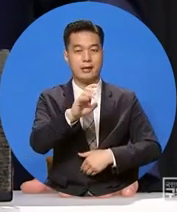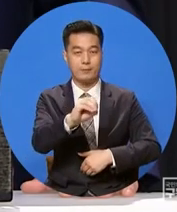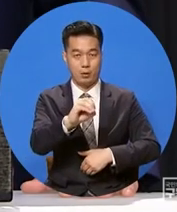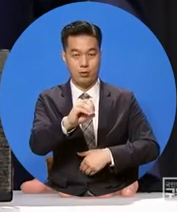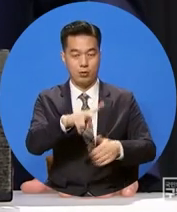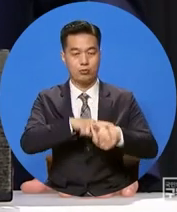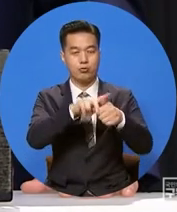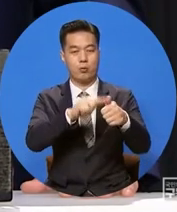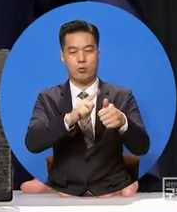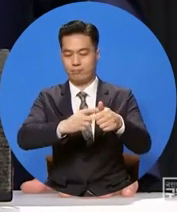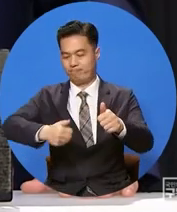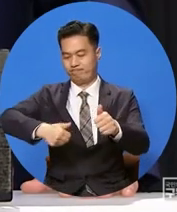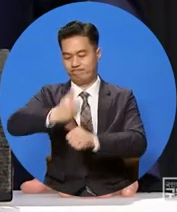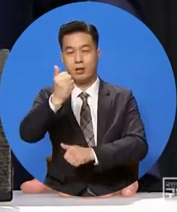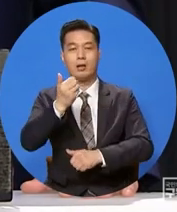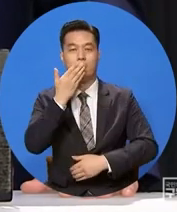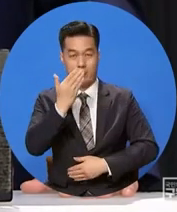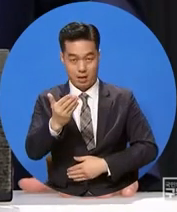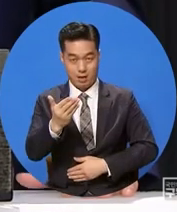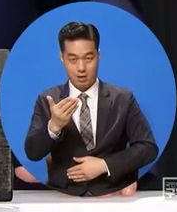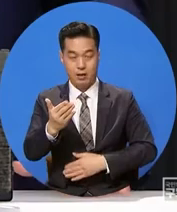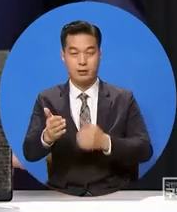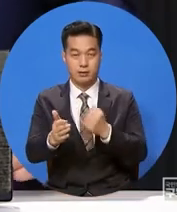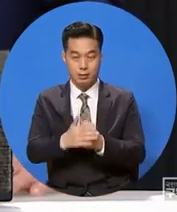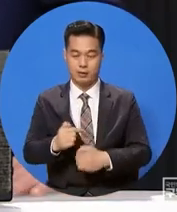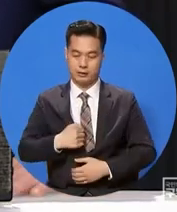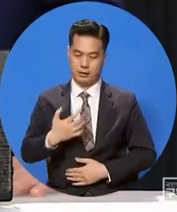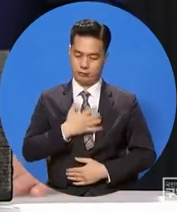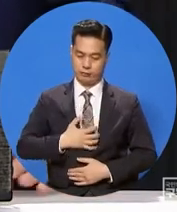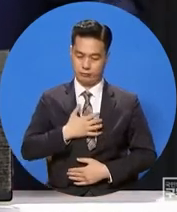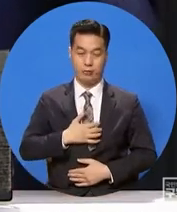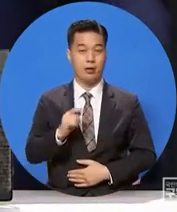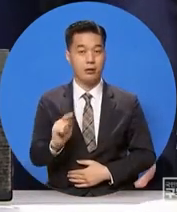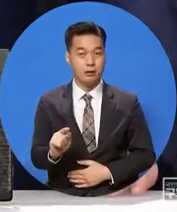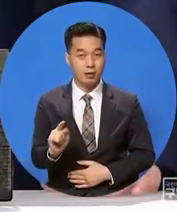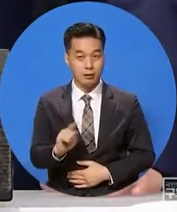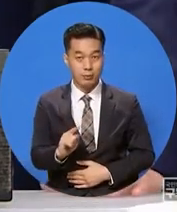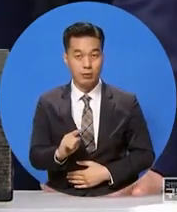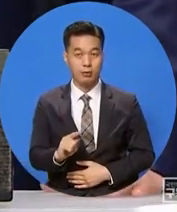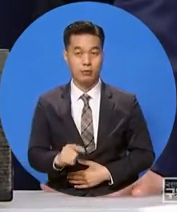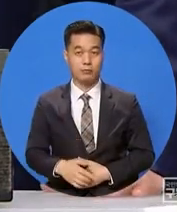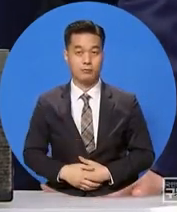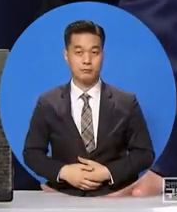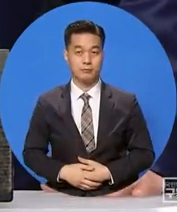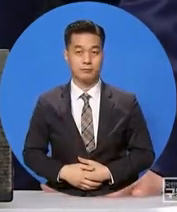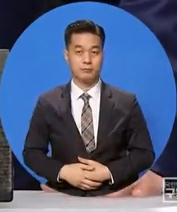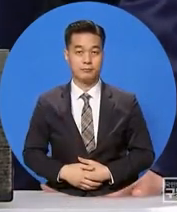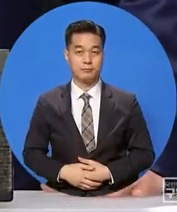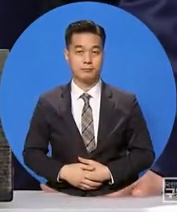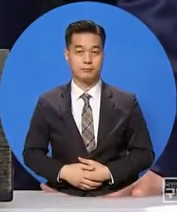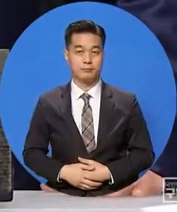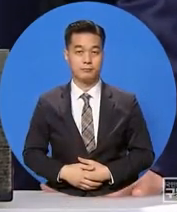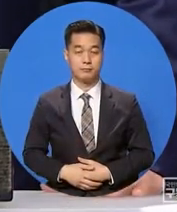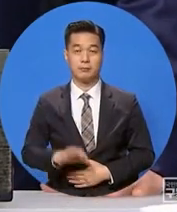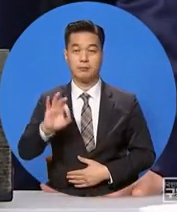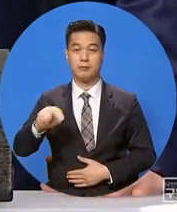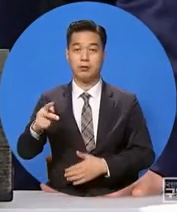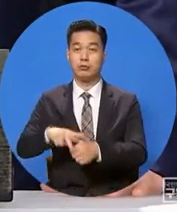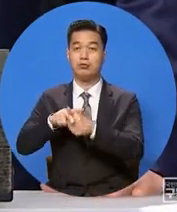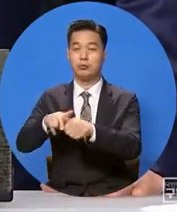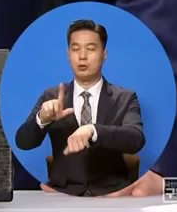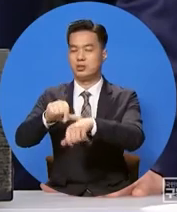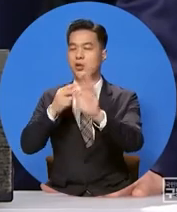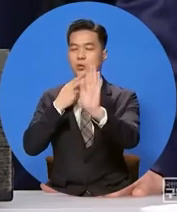수 있어야 합니다. 그래서 제가 걱정스러운 게 그럼 성남시장하고 경기지사 좀 한 게 그걸